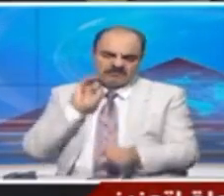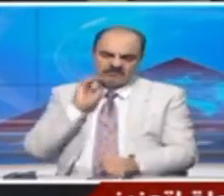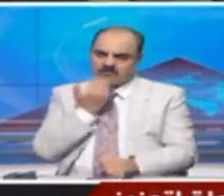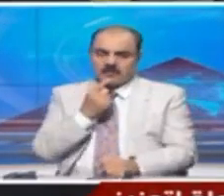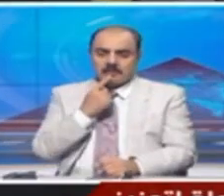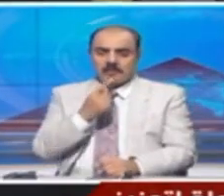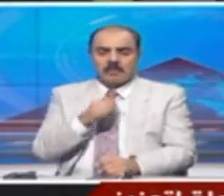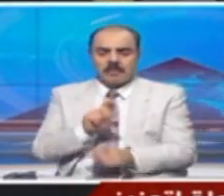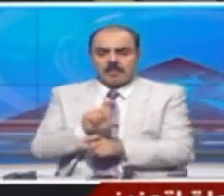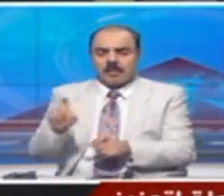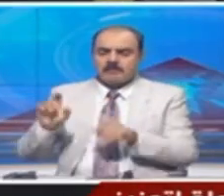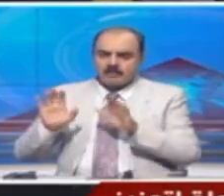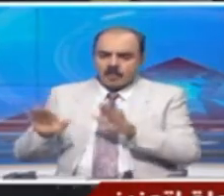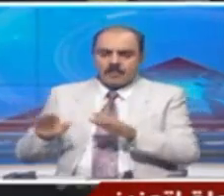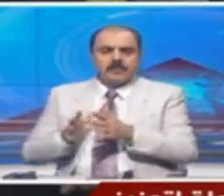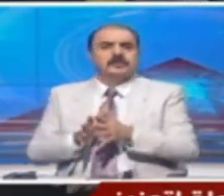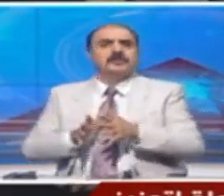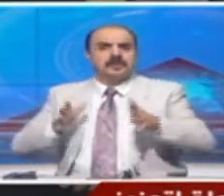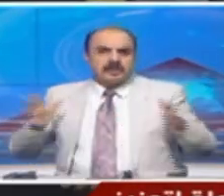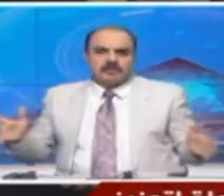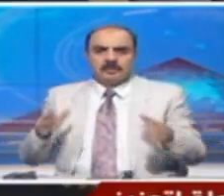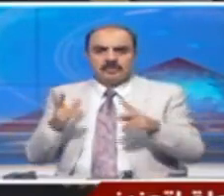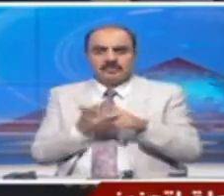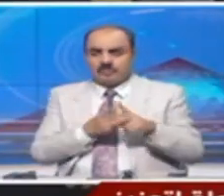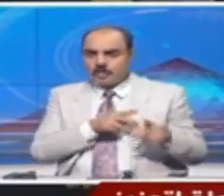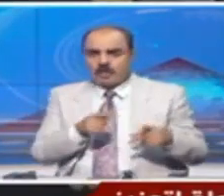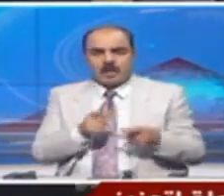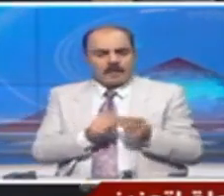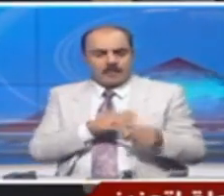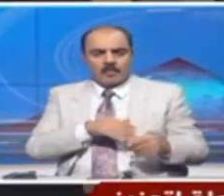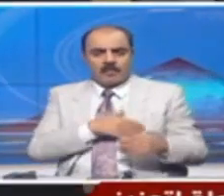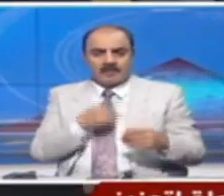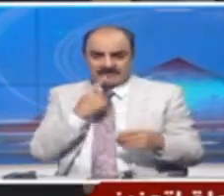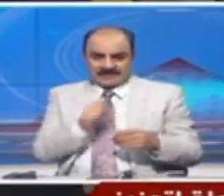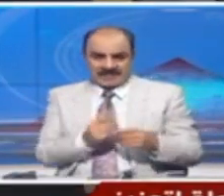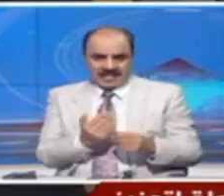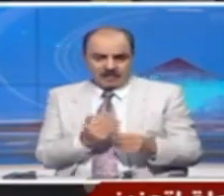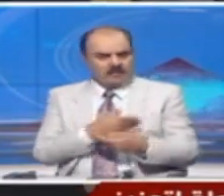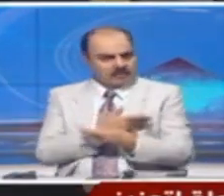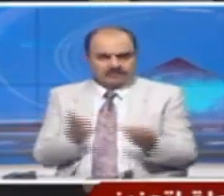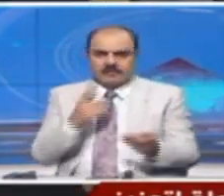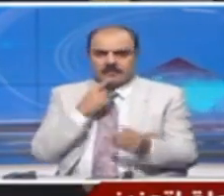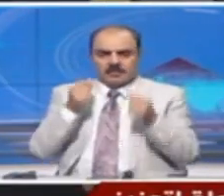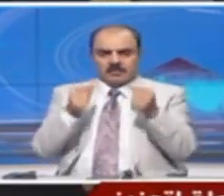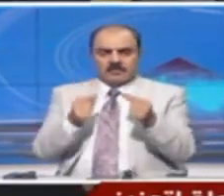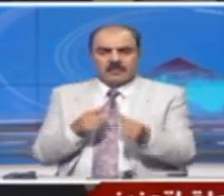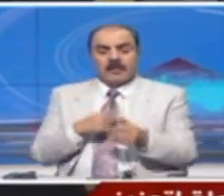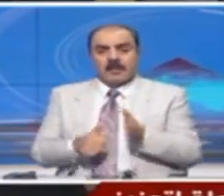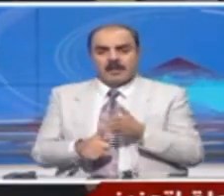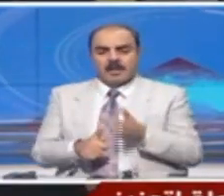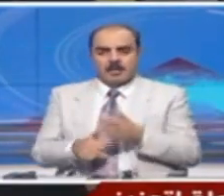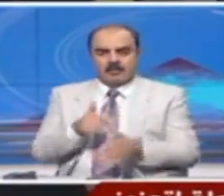لموضوع توفير اللقاح لأكبر عدد ممكن من أهالينا قبل نهاية هذا العام، وأعلناها ويمكن الأولوية